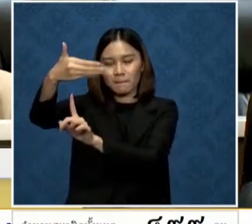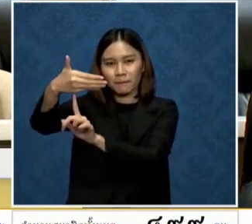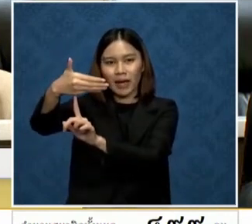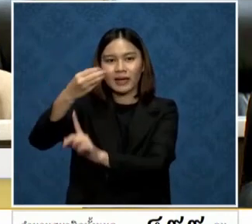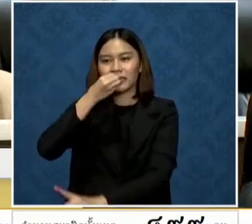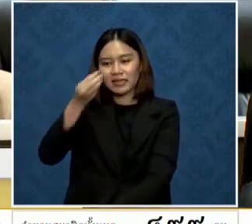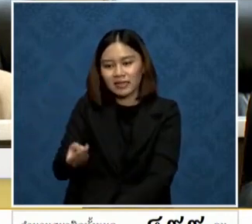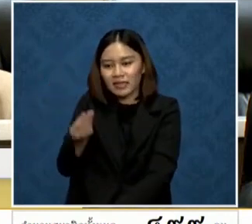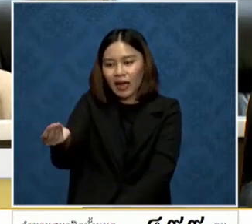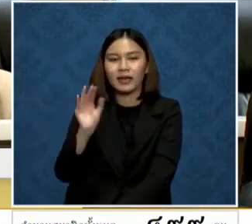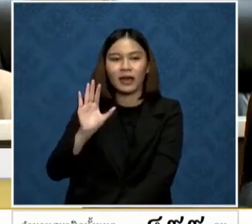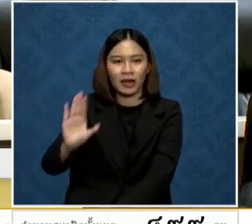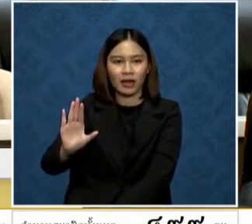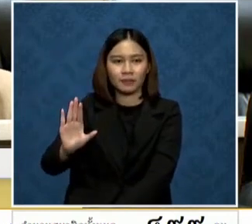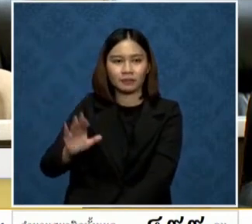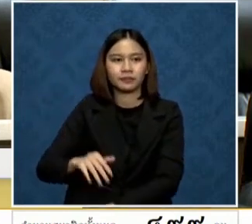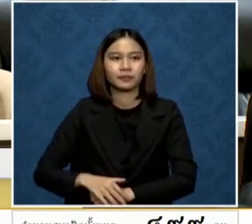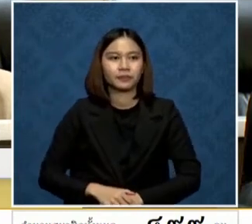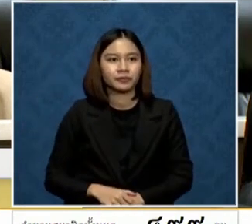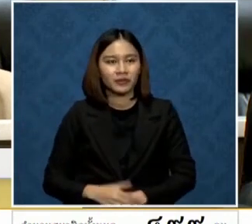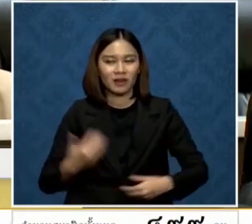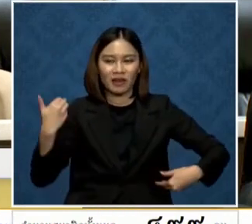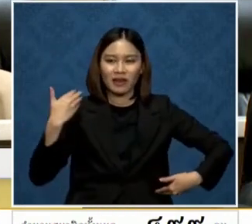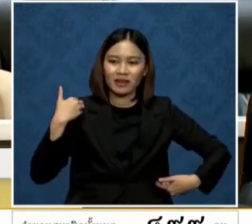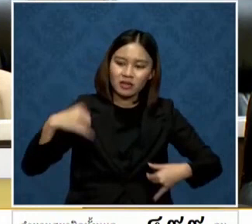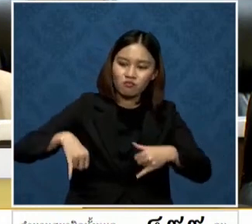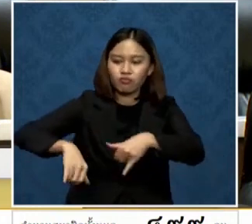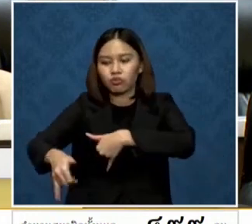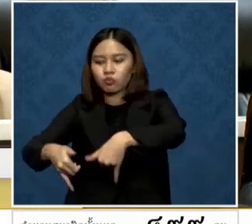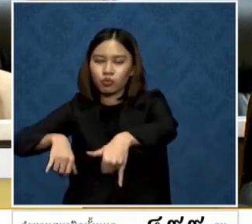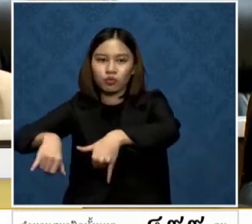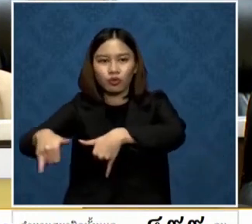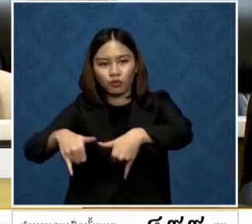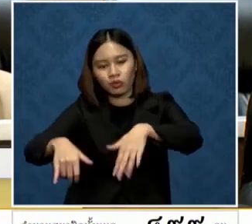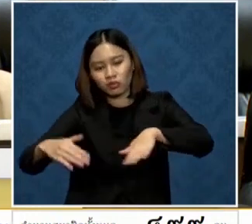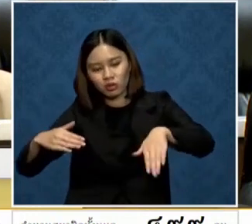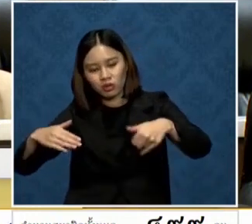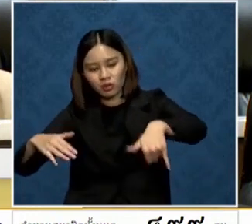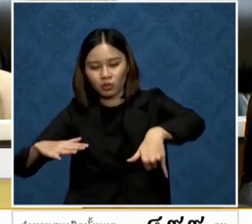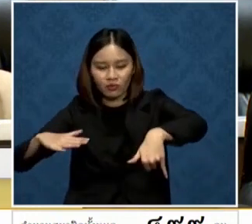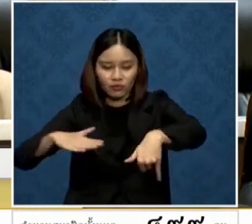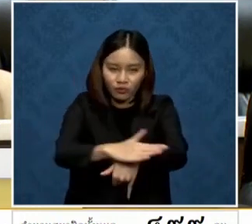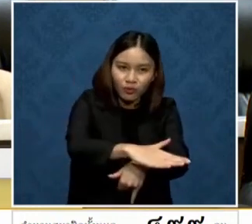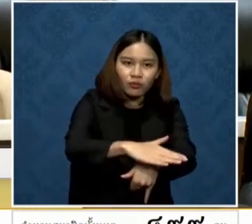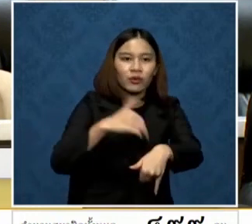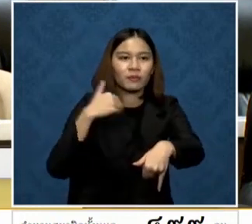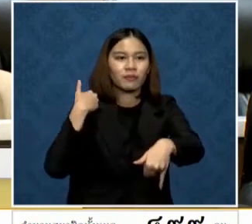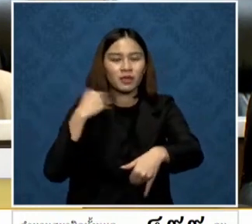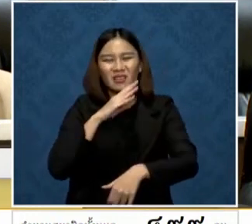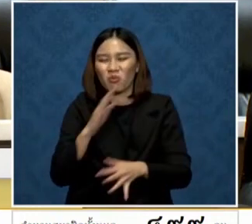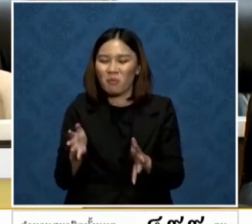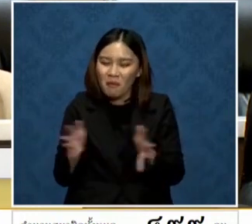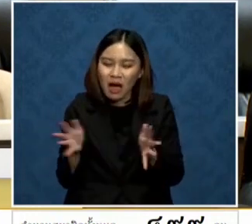อาหารสัตว์ริงก็เดินเพ่นพ่านบนถนนถูกรถทับบ้างผมบอกว่าถ้ามันมี